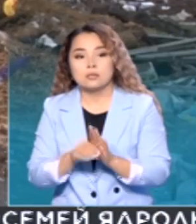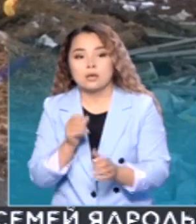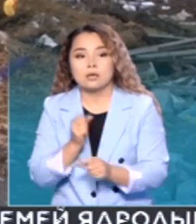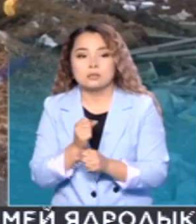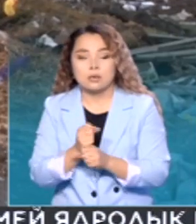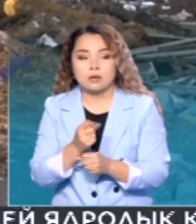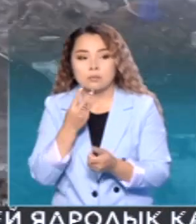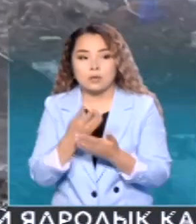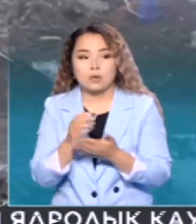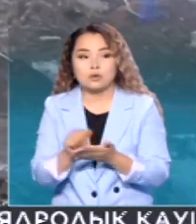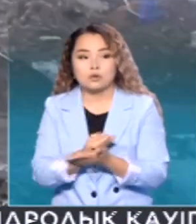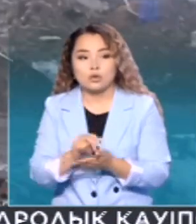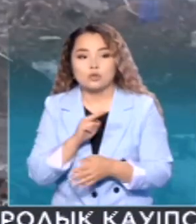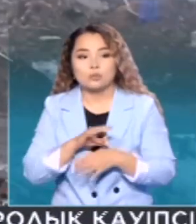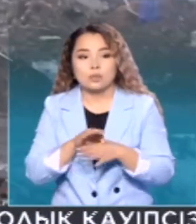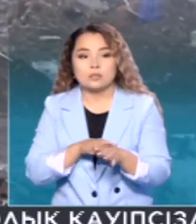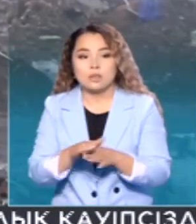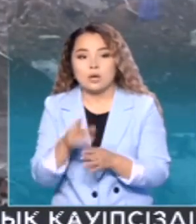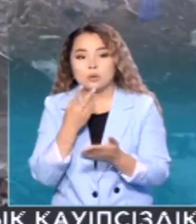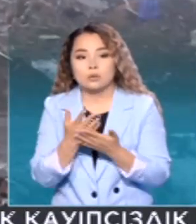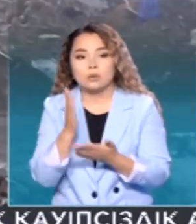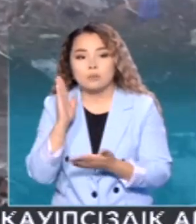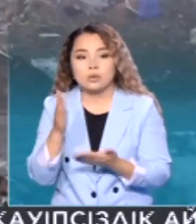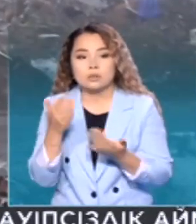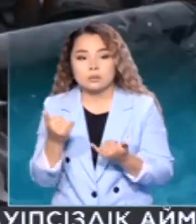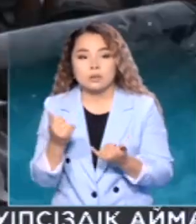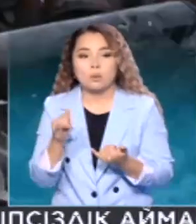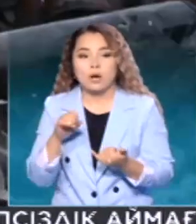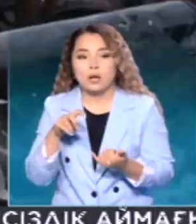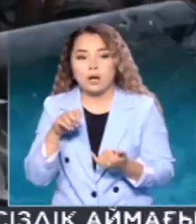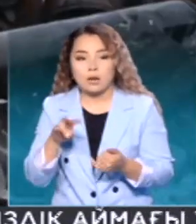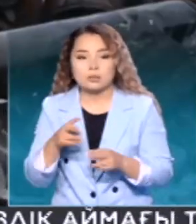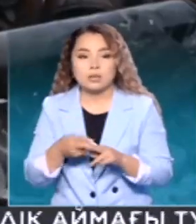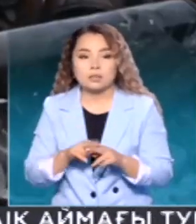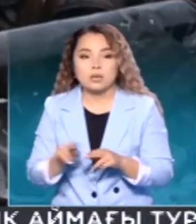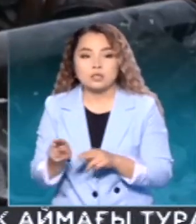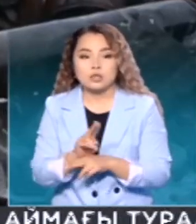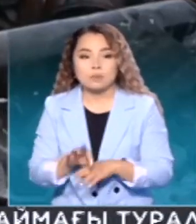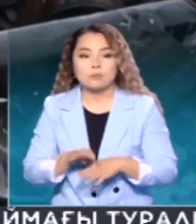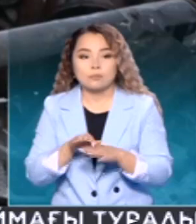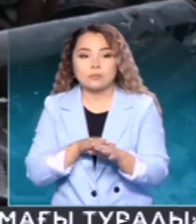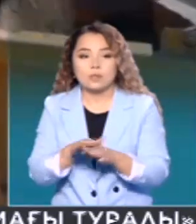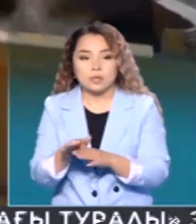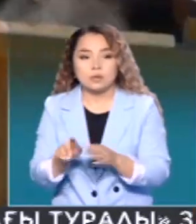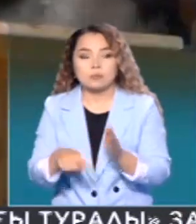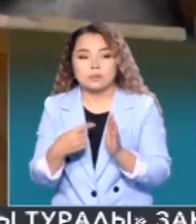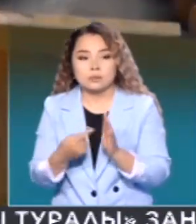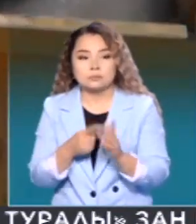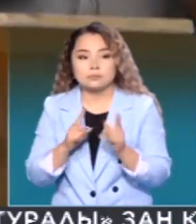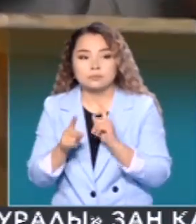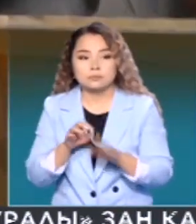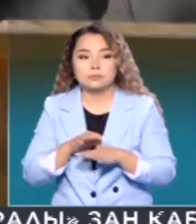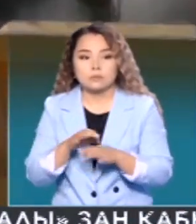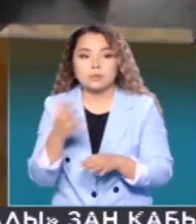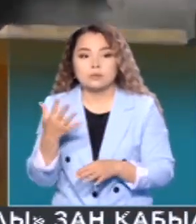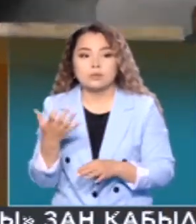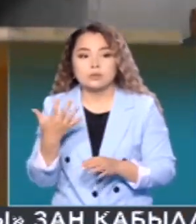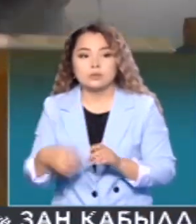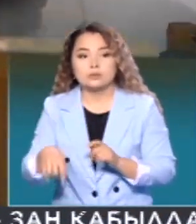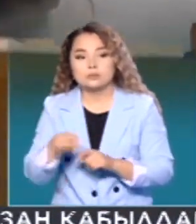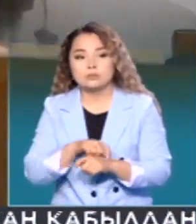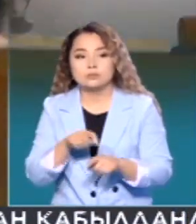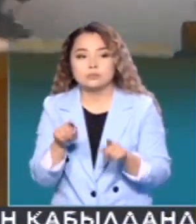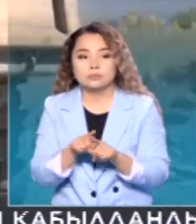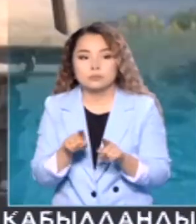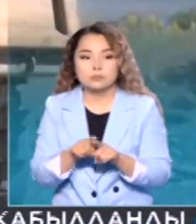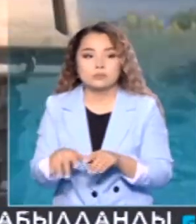құжат жұмыстарына кіріспек. Сондай-ақ Уәлиханов ауданы халқы үшін өзекті емхана мәселесі шешілмек. Облыс орталығынан 550 шақырым алыс